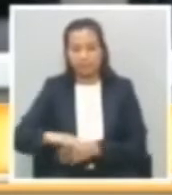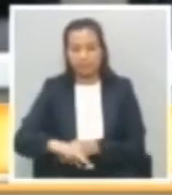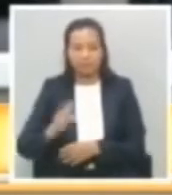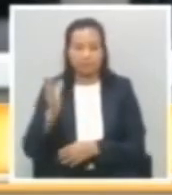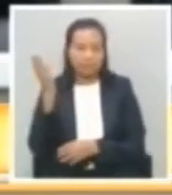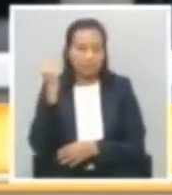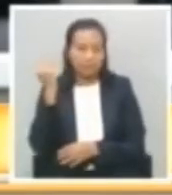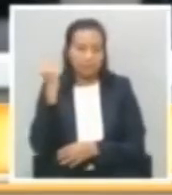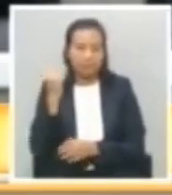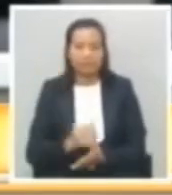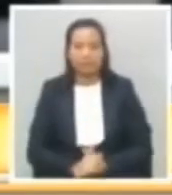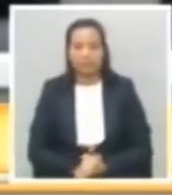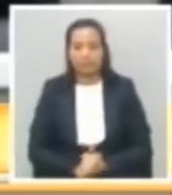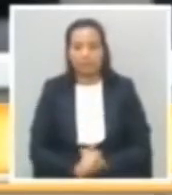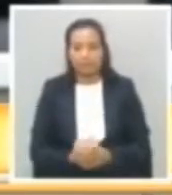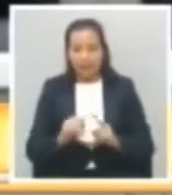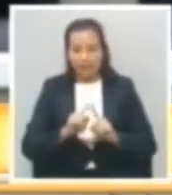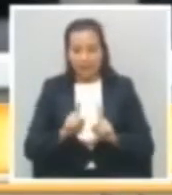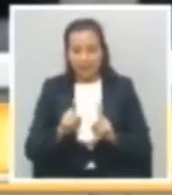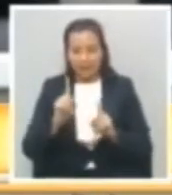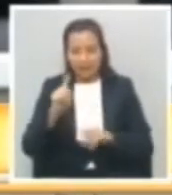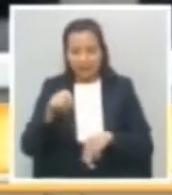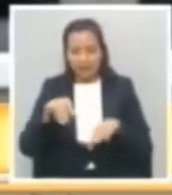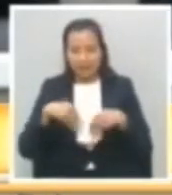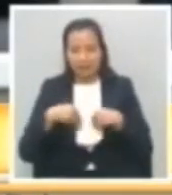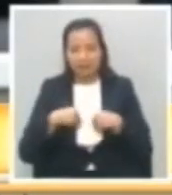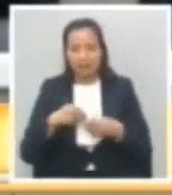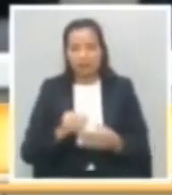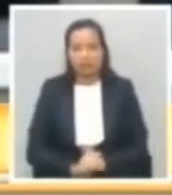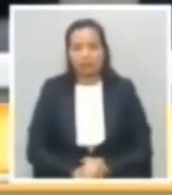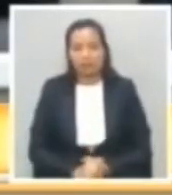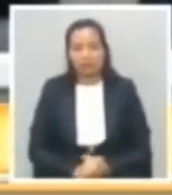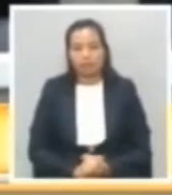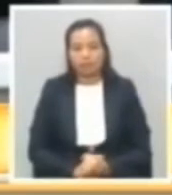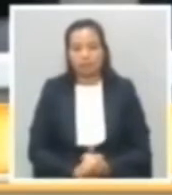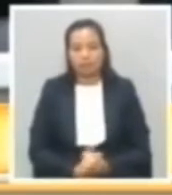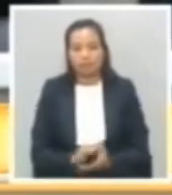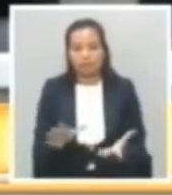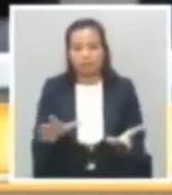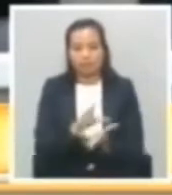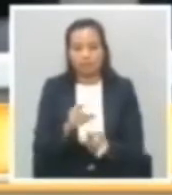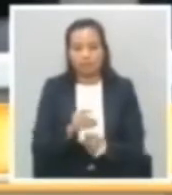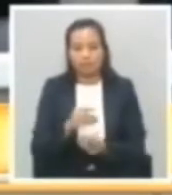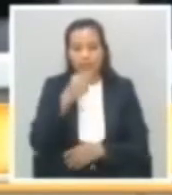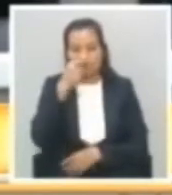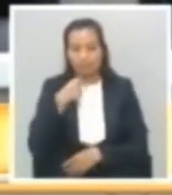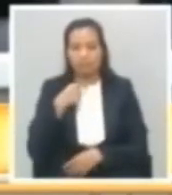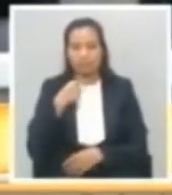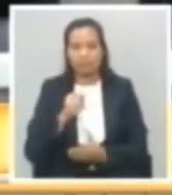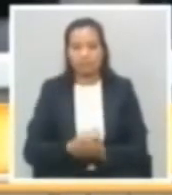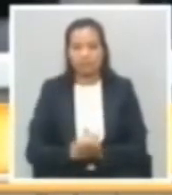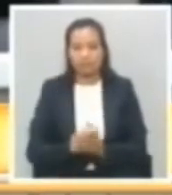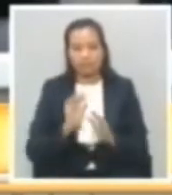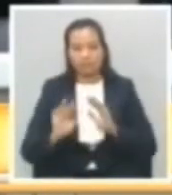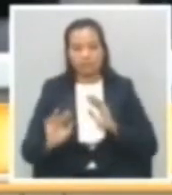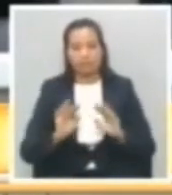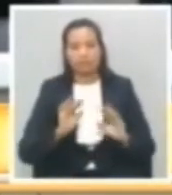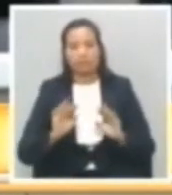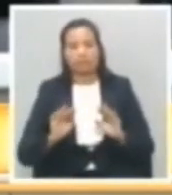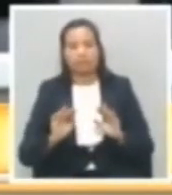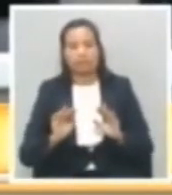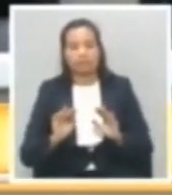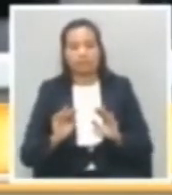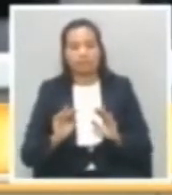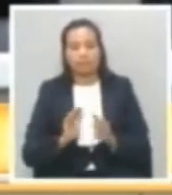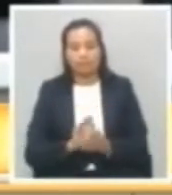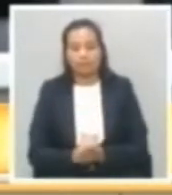สักครู่แต่เราต้องยอมรับครับว่าในส่วนของสภาพสังคมไทยเมื่อเทียบกับ